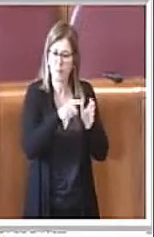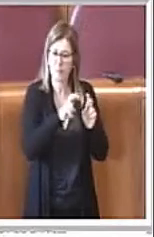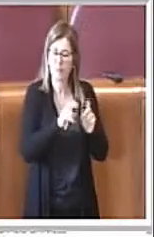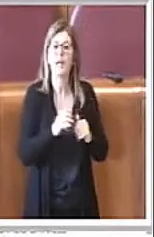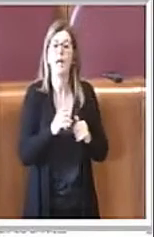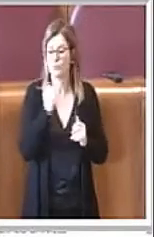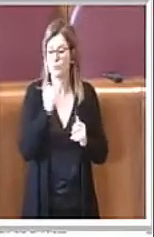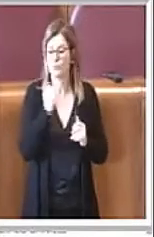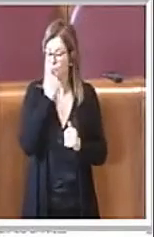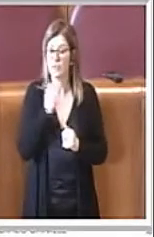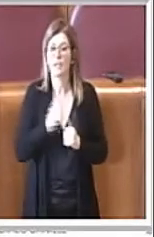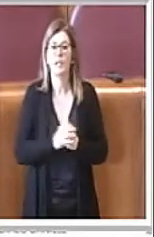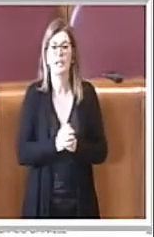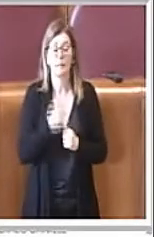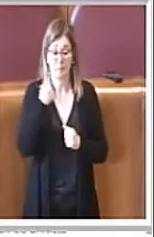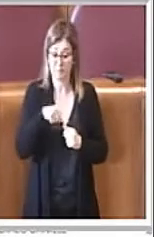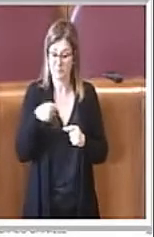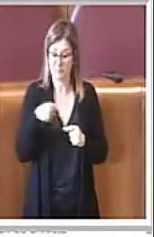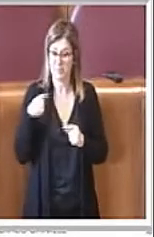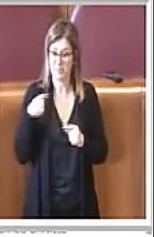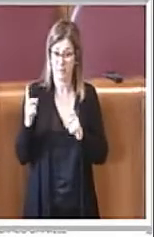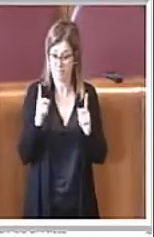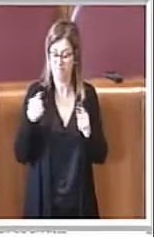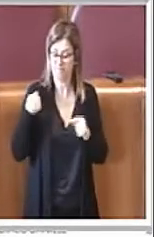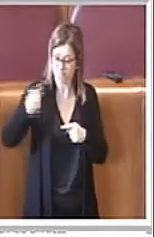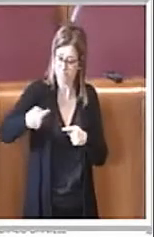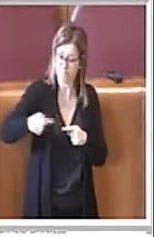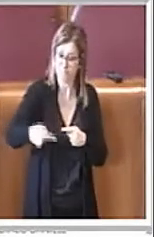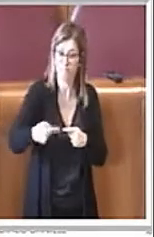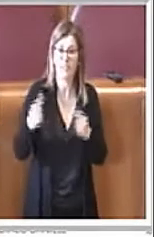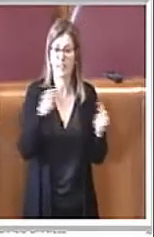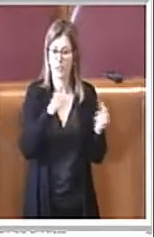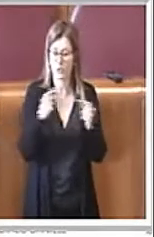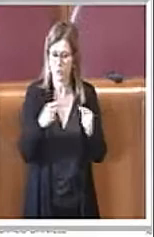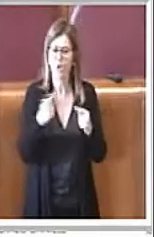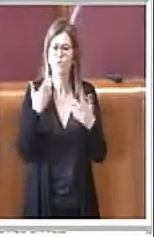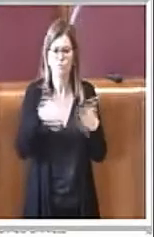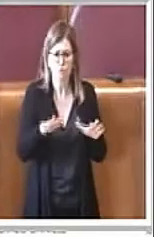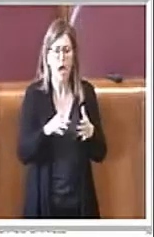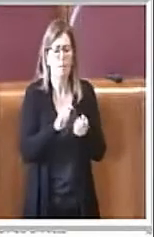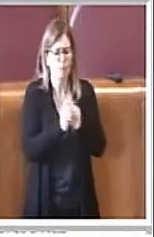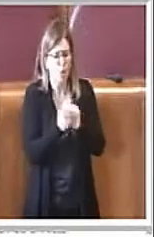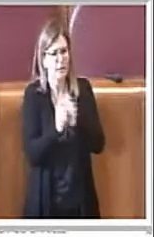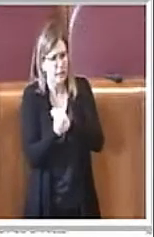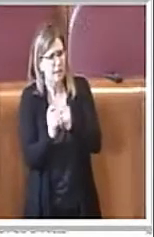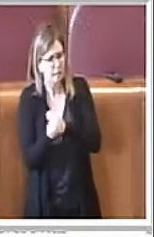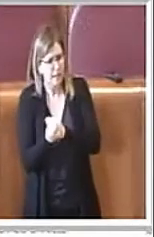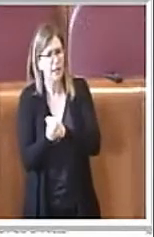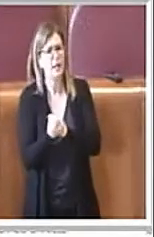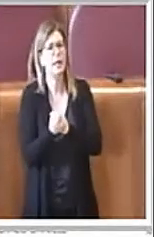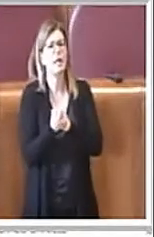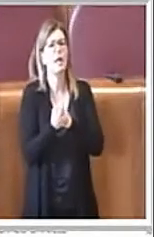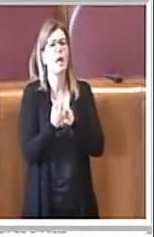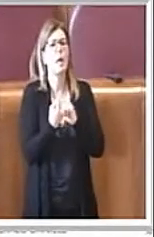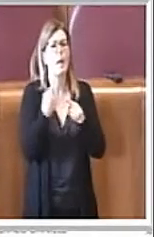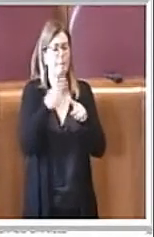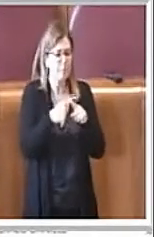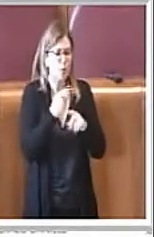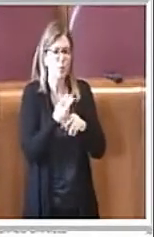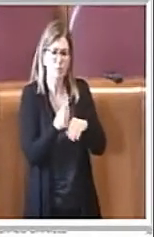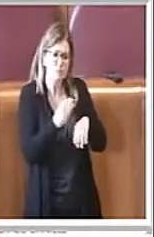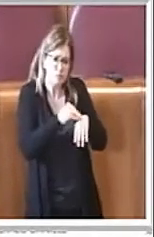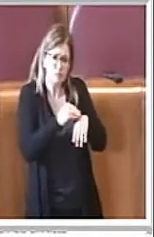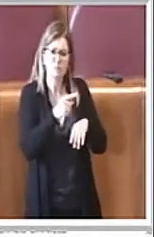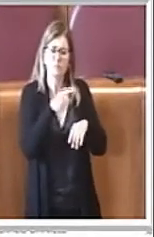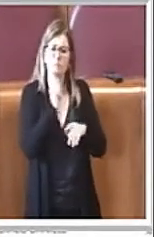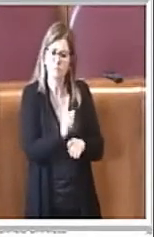La delibera abbiamo discusso, insomma, in queste sedute, ha portato anche delle modifiche, dei rafforzamenti di quello che era